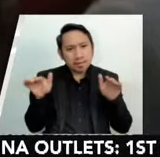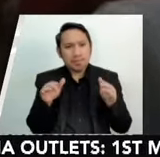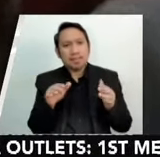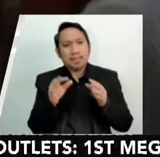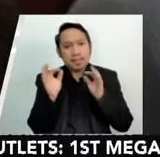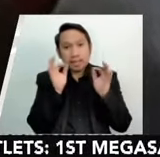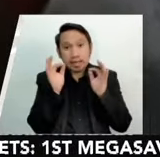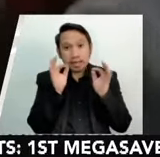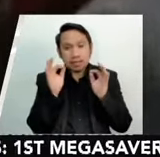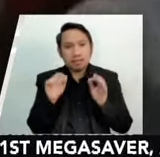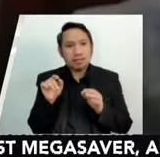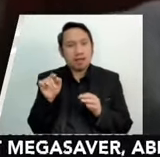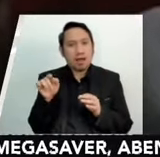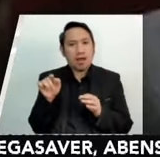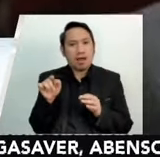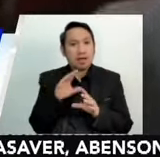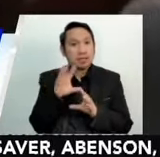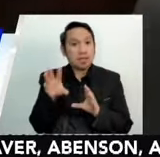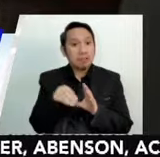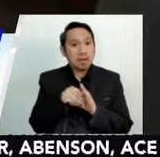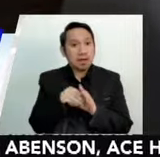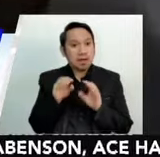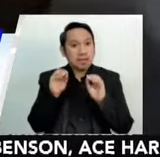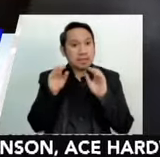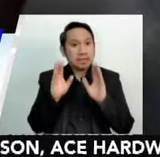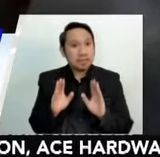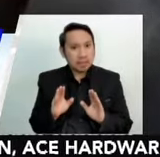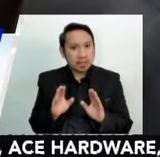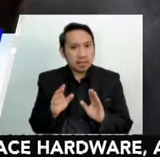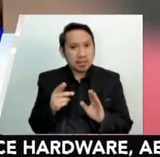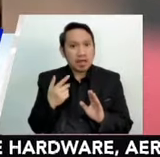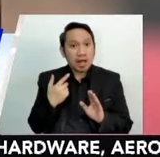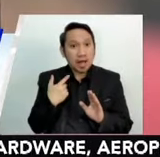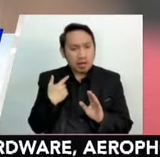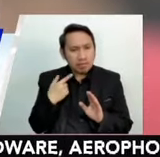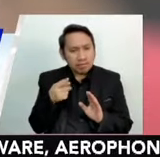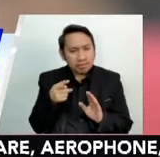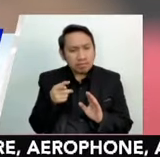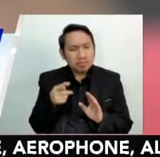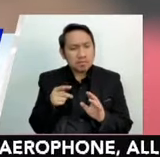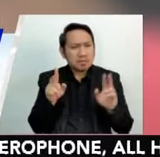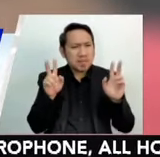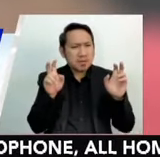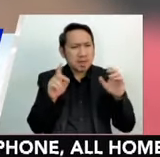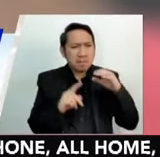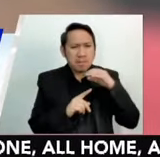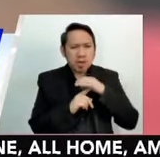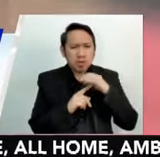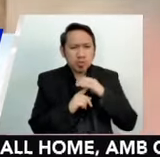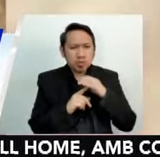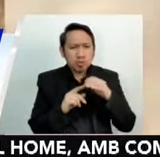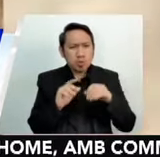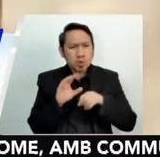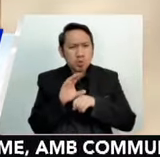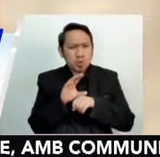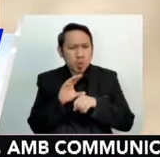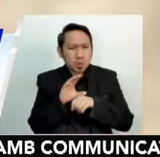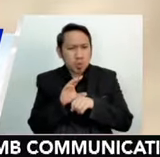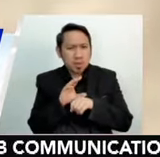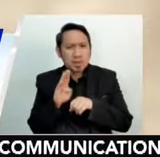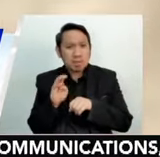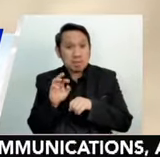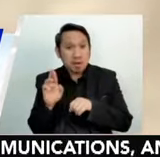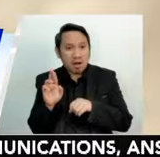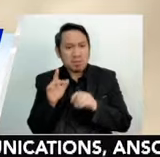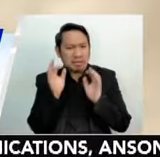guro na nahulihan ng halos 1 kilo ng mushroom chocolate bar. Ayon sa Philippine Drug Enforcement Agency o PDEA,